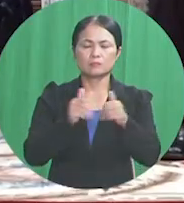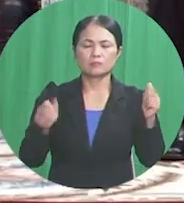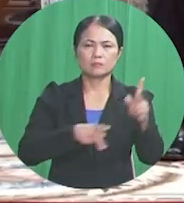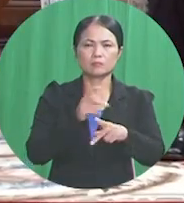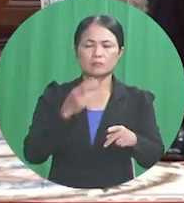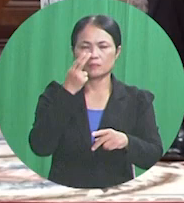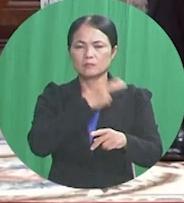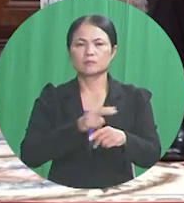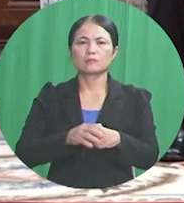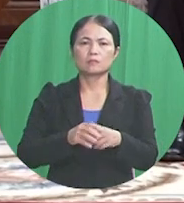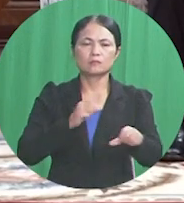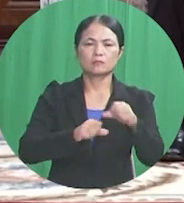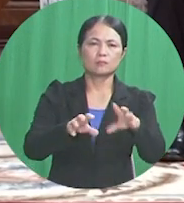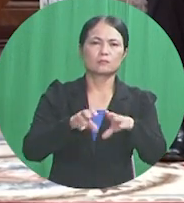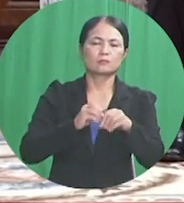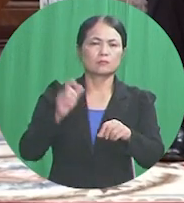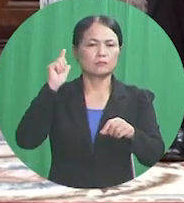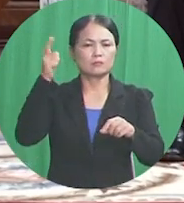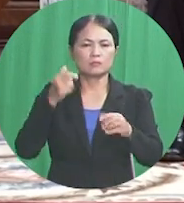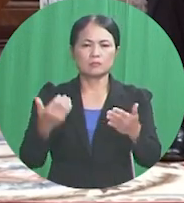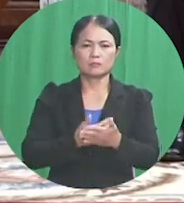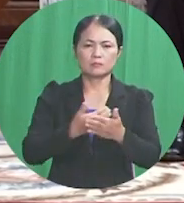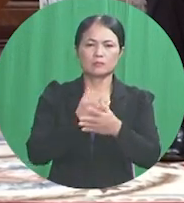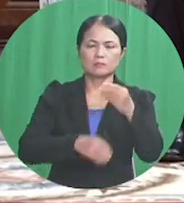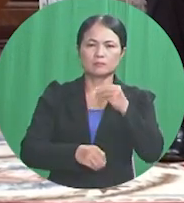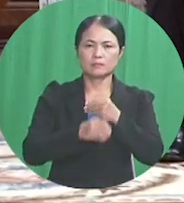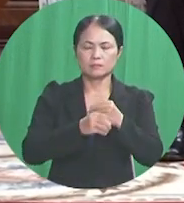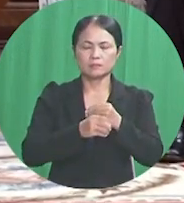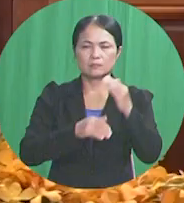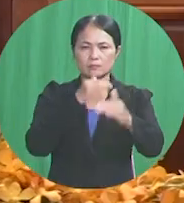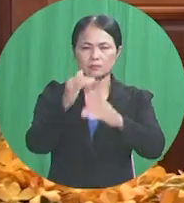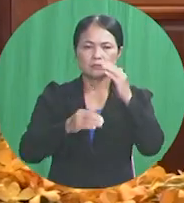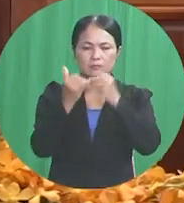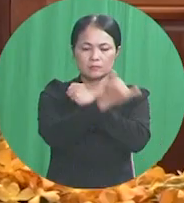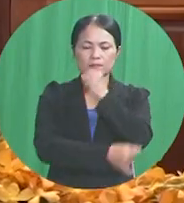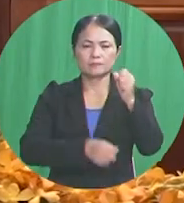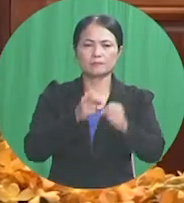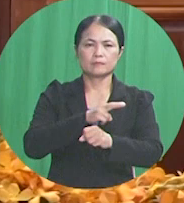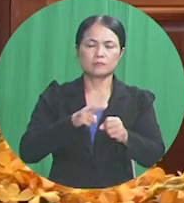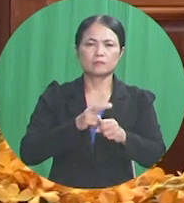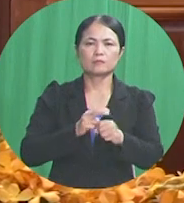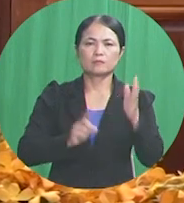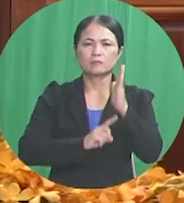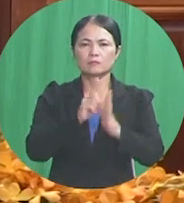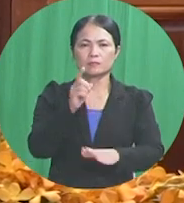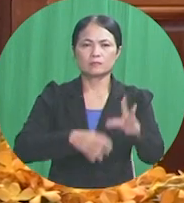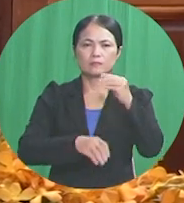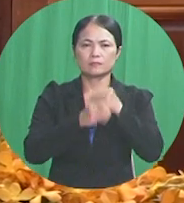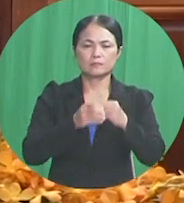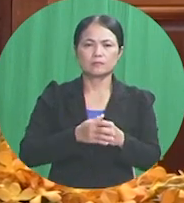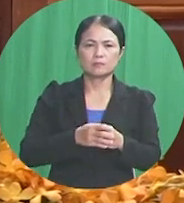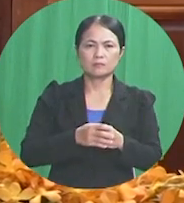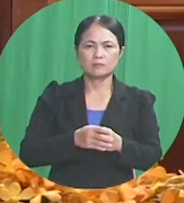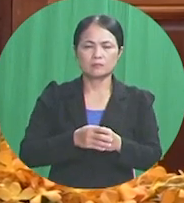เวียดนามนังบรรทออตัวตัวบานจุกใจทำไมไทม์ติดขนงการอภิวัตประเทศจีดการแต่รงเรื่องไทม์ติด